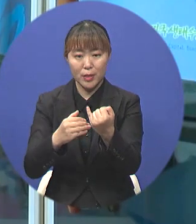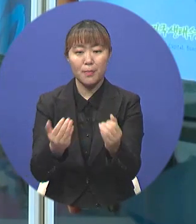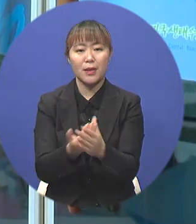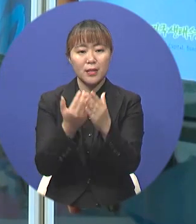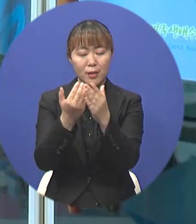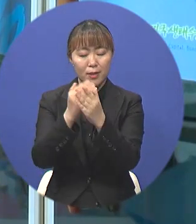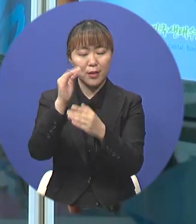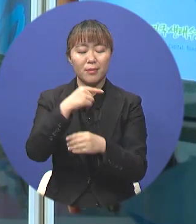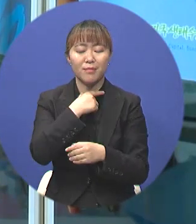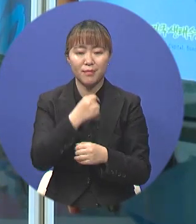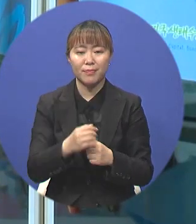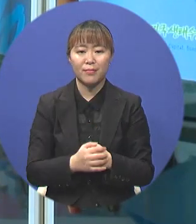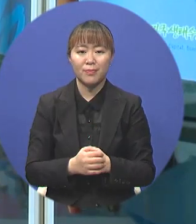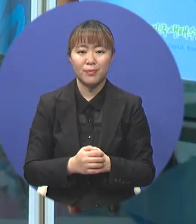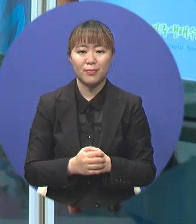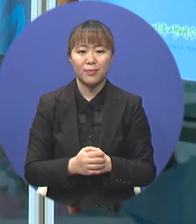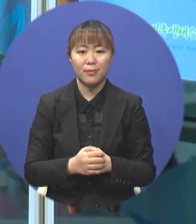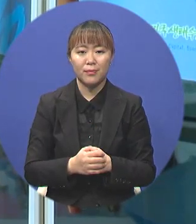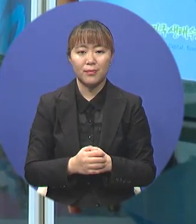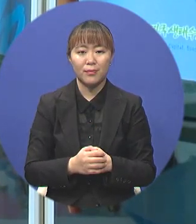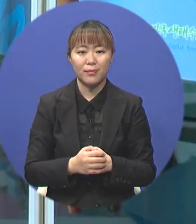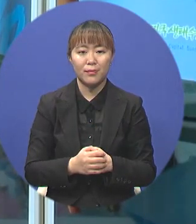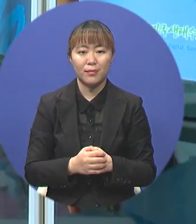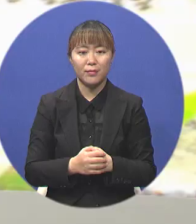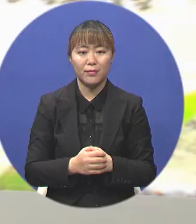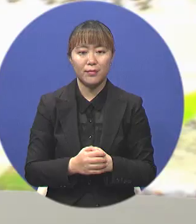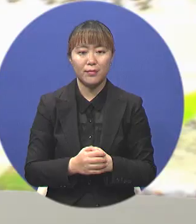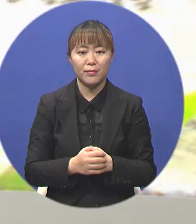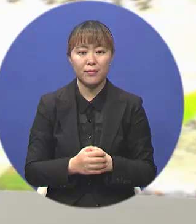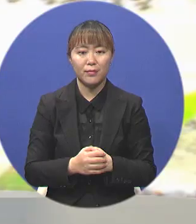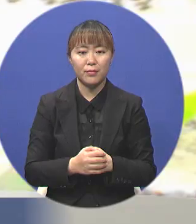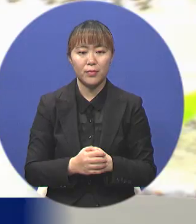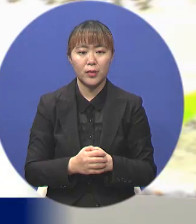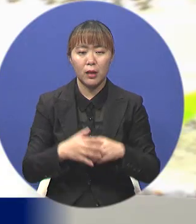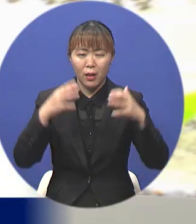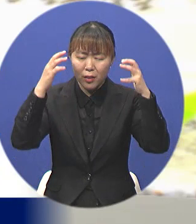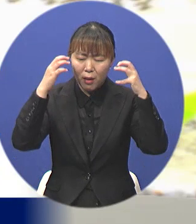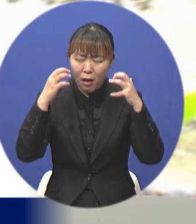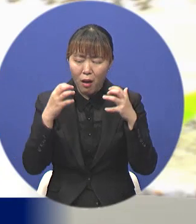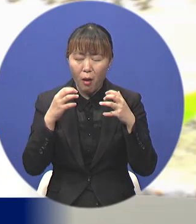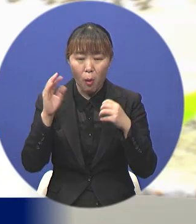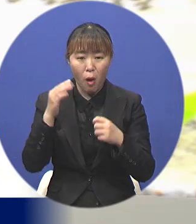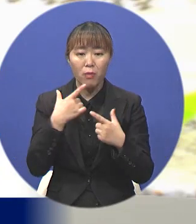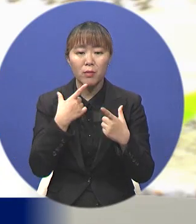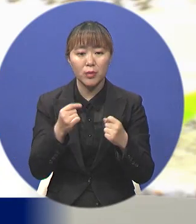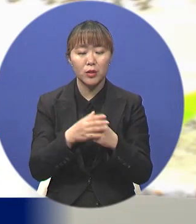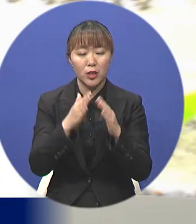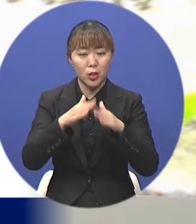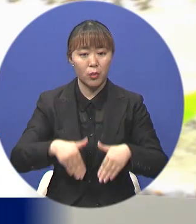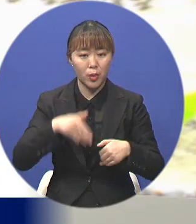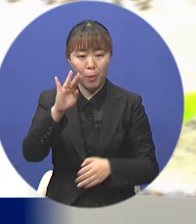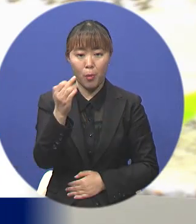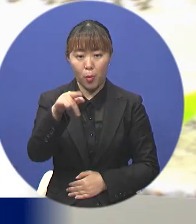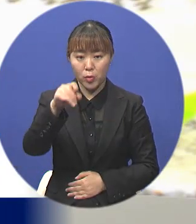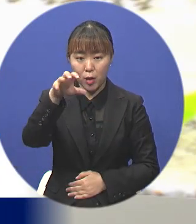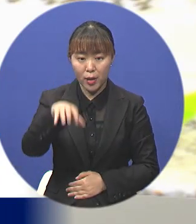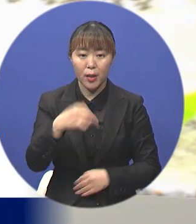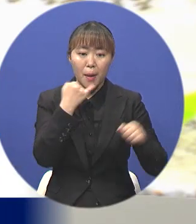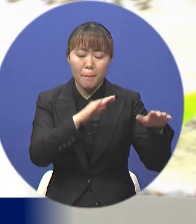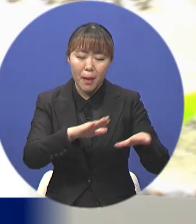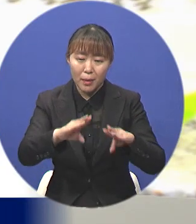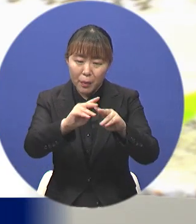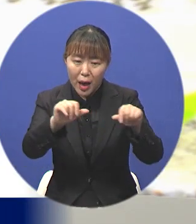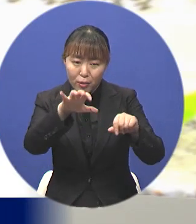기대합니다. 복지TV 뉴스 허가은입니다. 무더위가 한창인 요즘 전남 보성군에서는 바다 갯벌